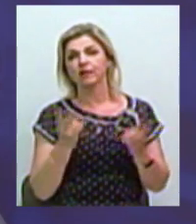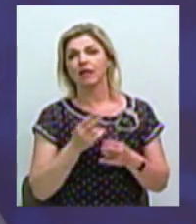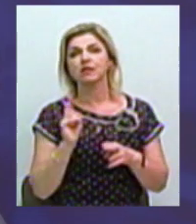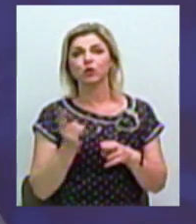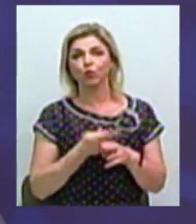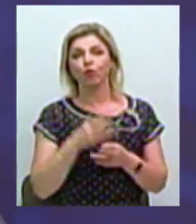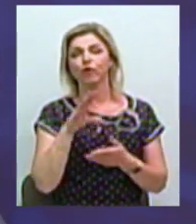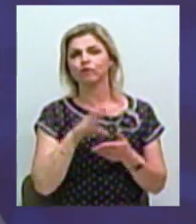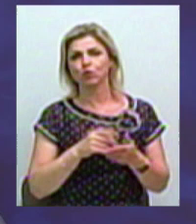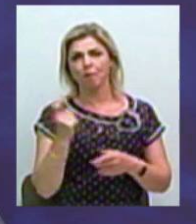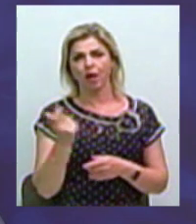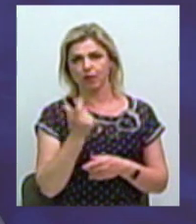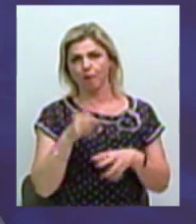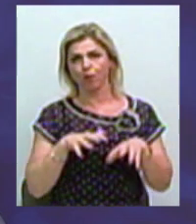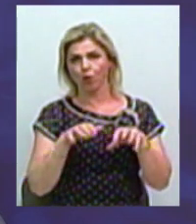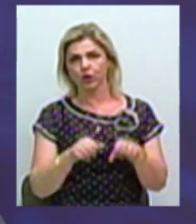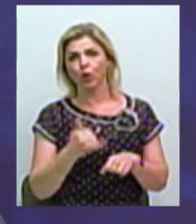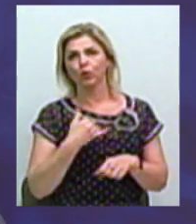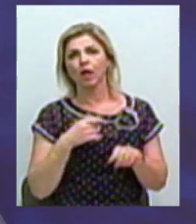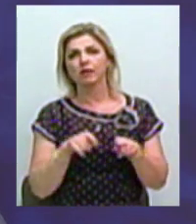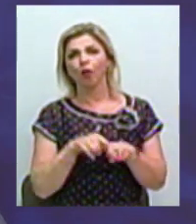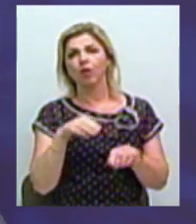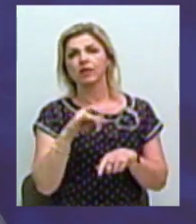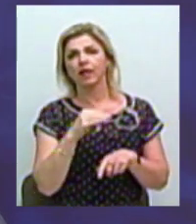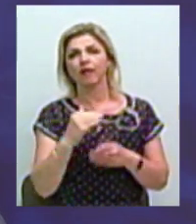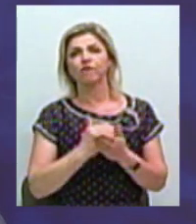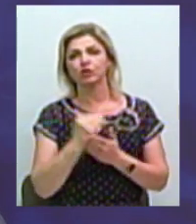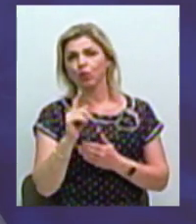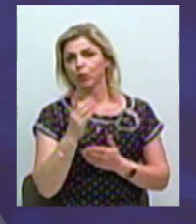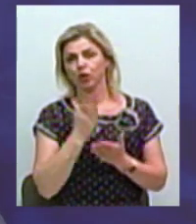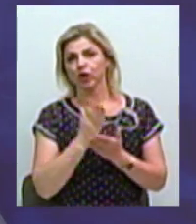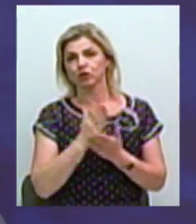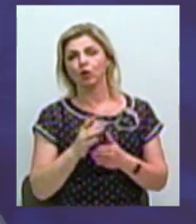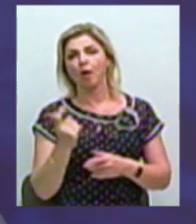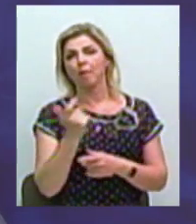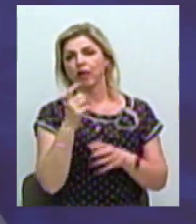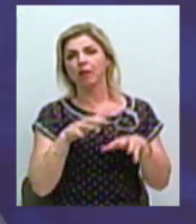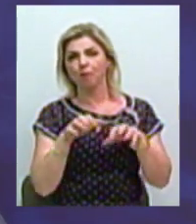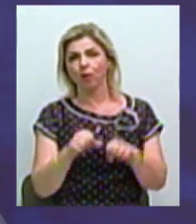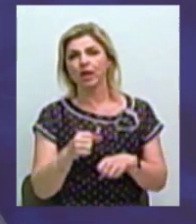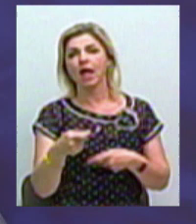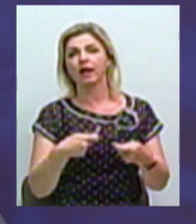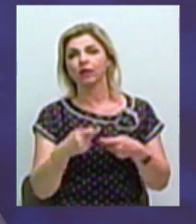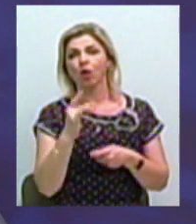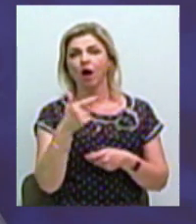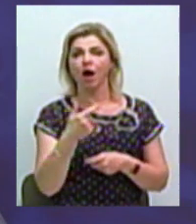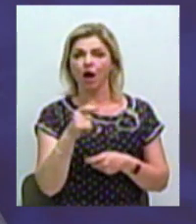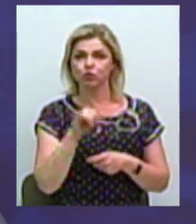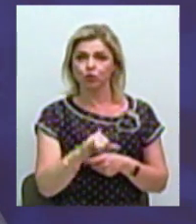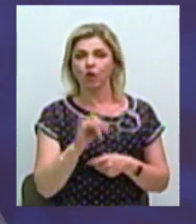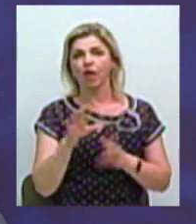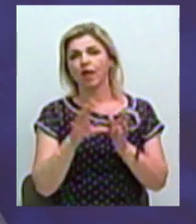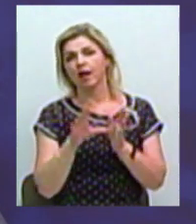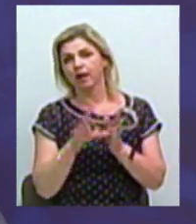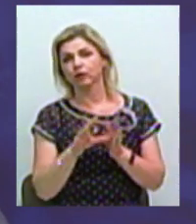взагалі всю монополію. У нас сьогодні тарифи такі високі, тому що у нас існує монополія і на ринки газу, і на ринки